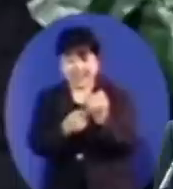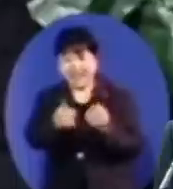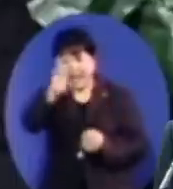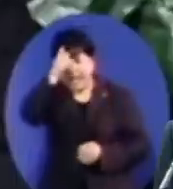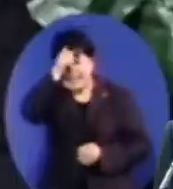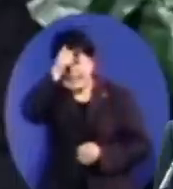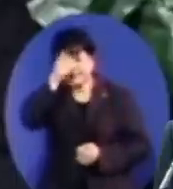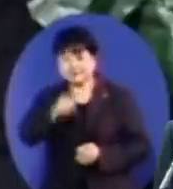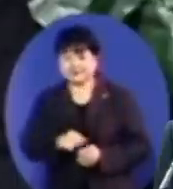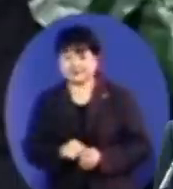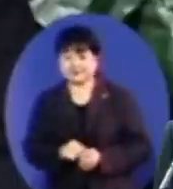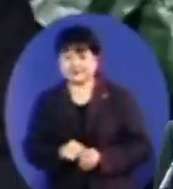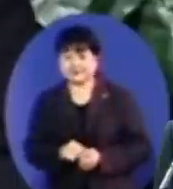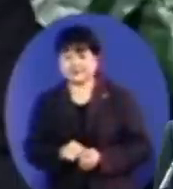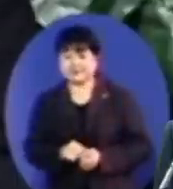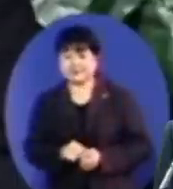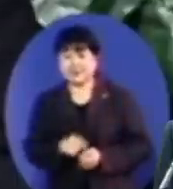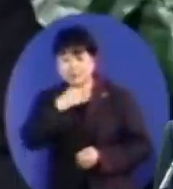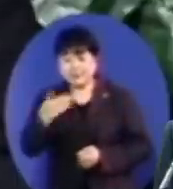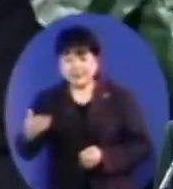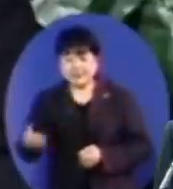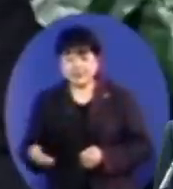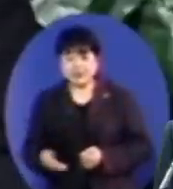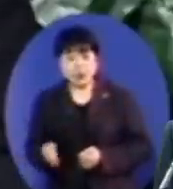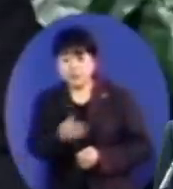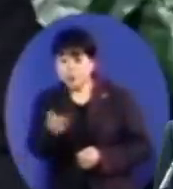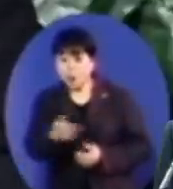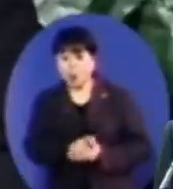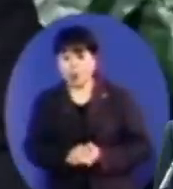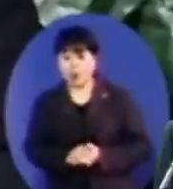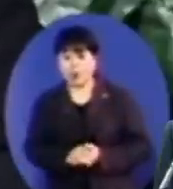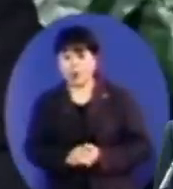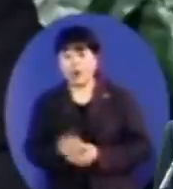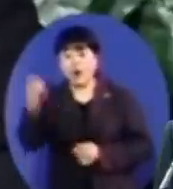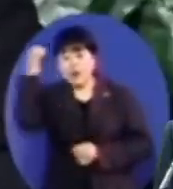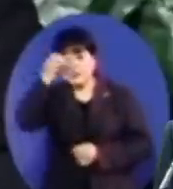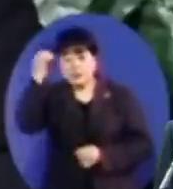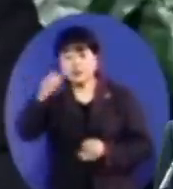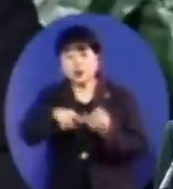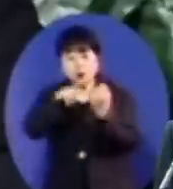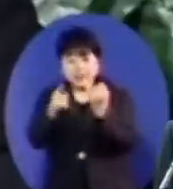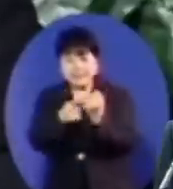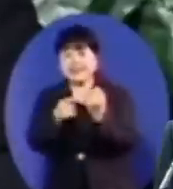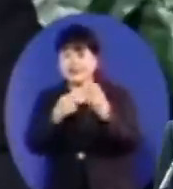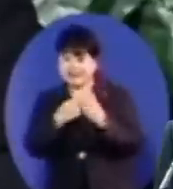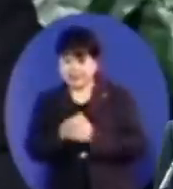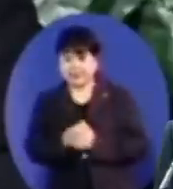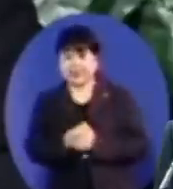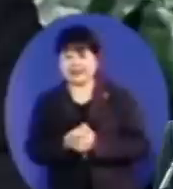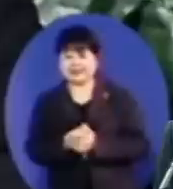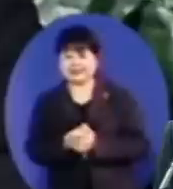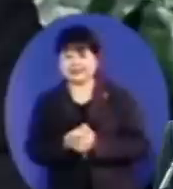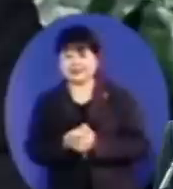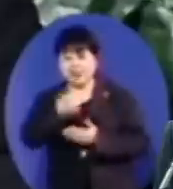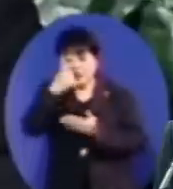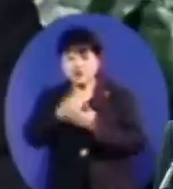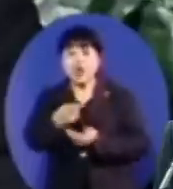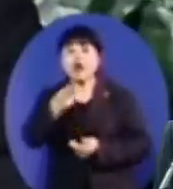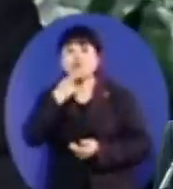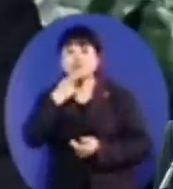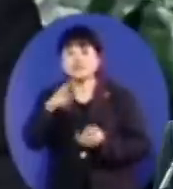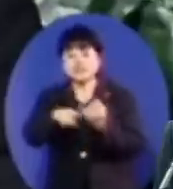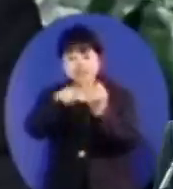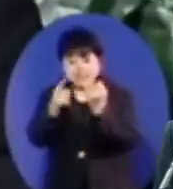아담의 피를 받지 않고 성령으로 잉태되었기 때문에 죄 없이